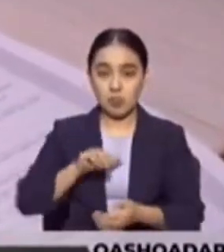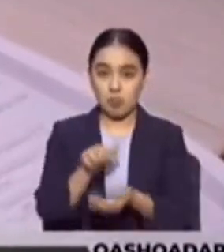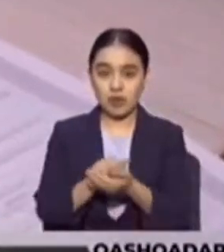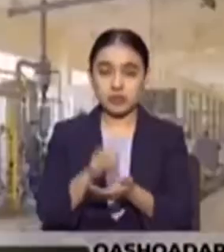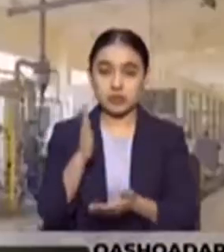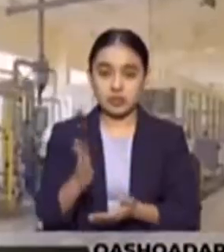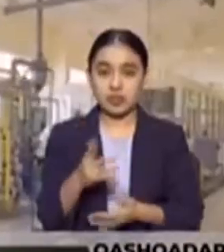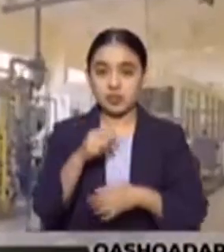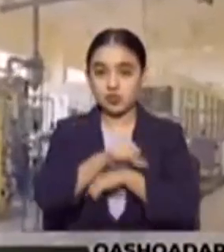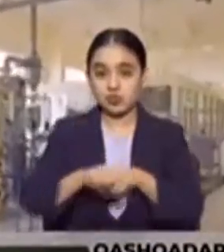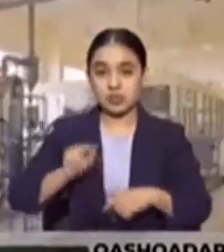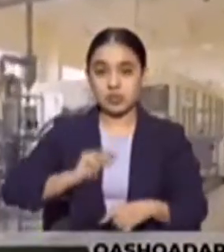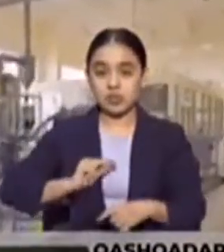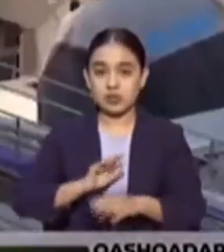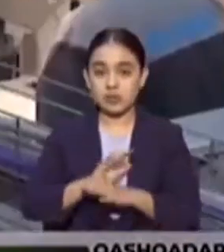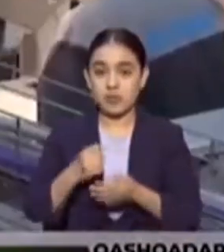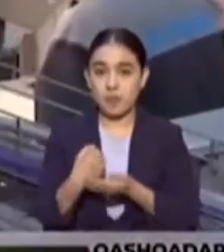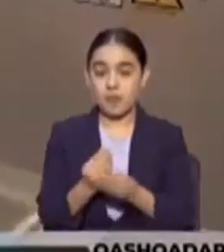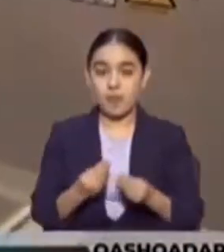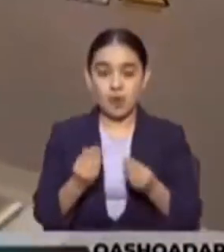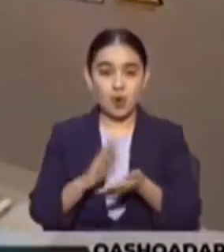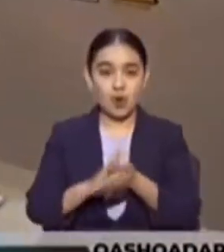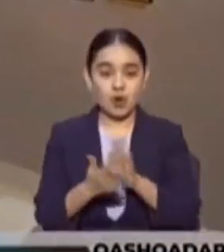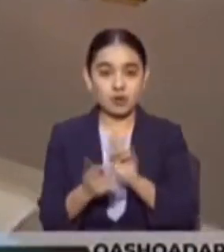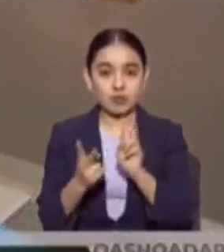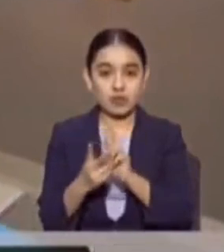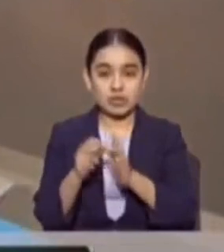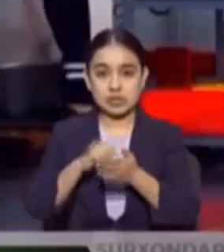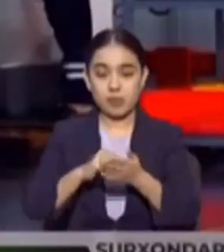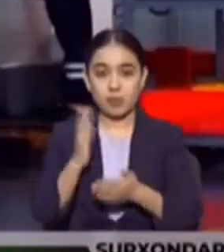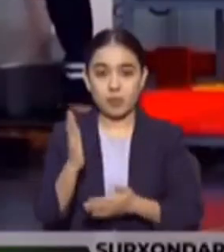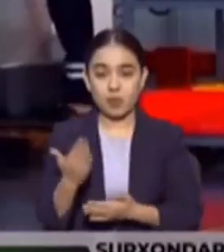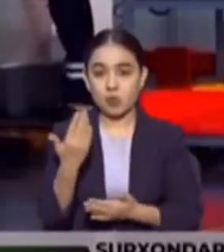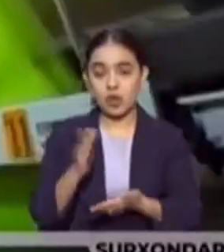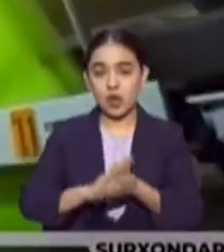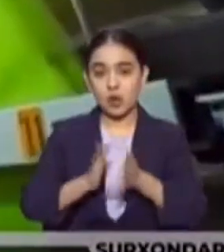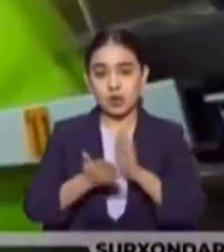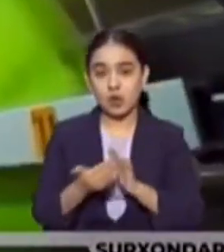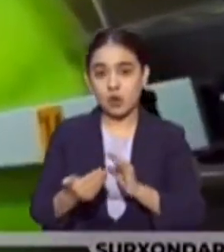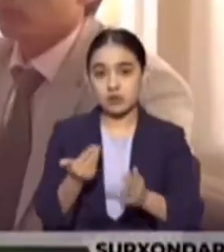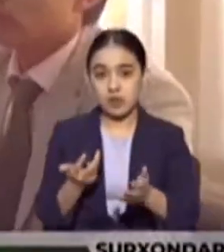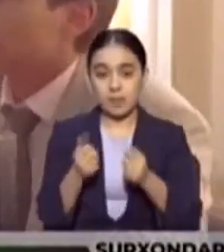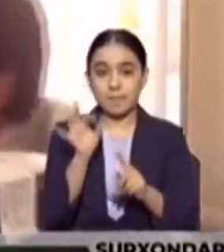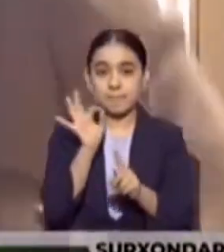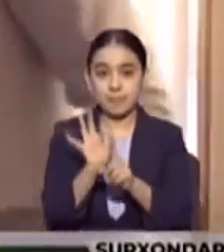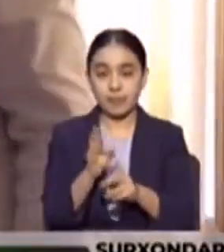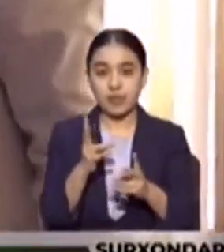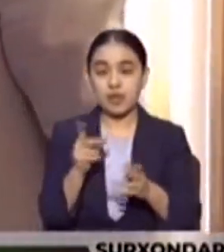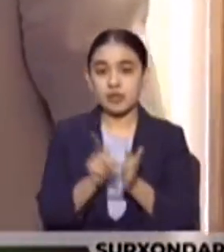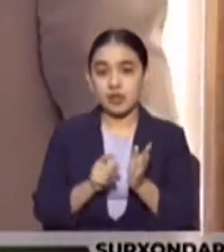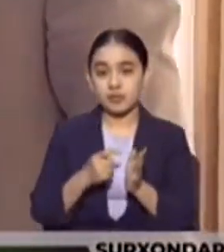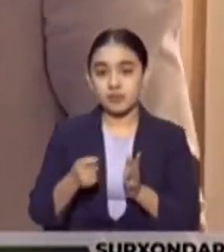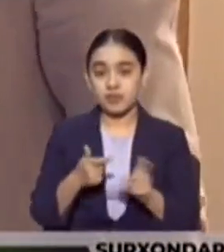bo'lsa ham chet elda ishlaydi deb belgilab berish holatlari uchrashiga sabab bo'lmoqda. Bunday holatlarning oldini olish maqsadida